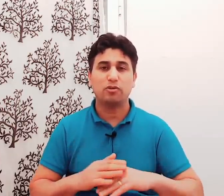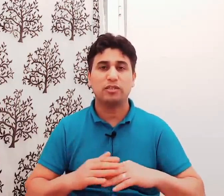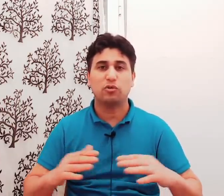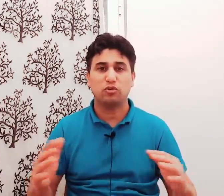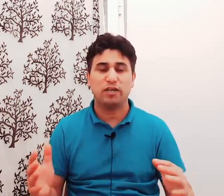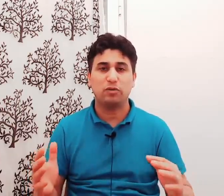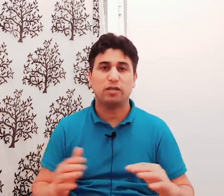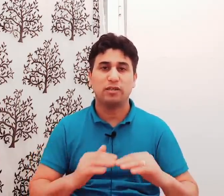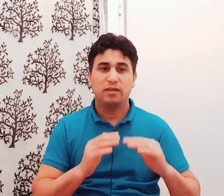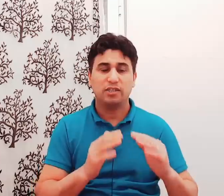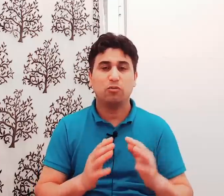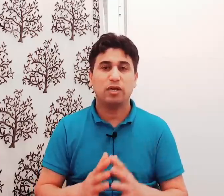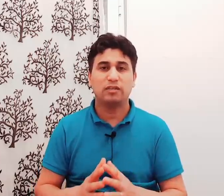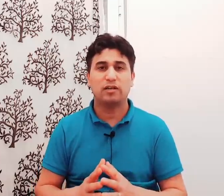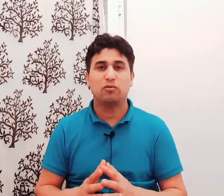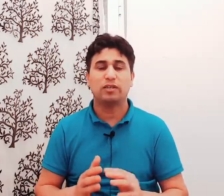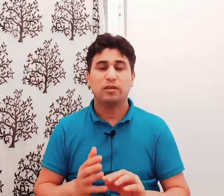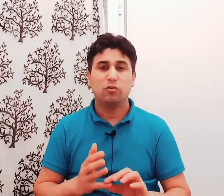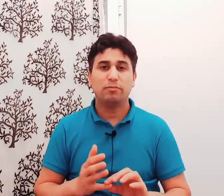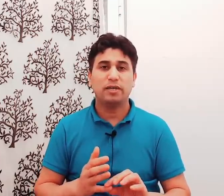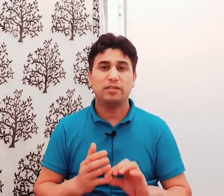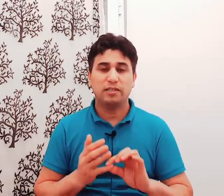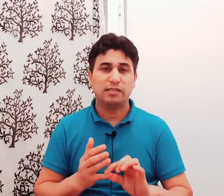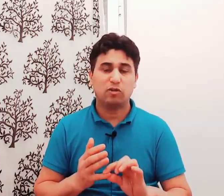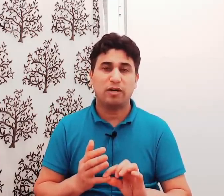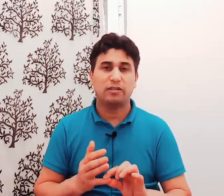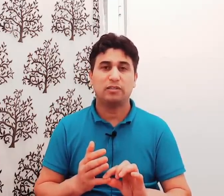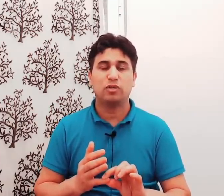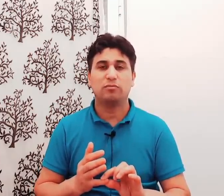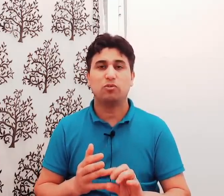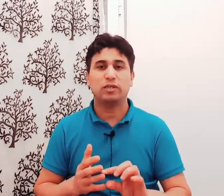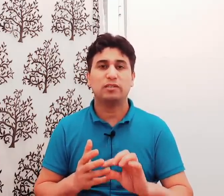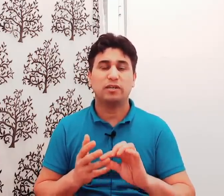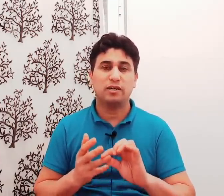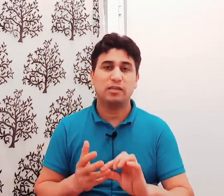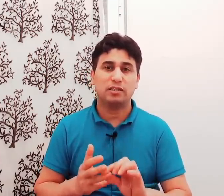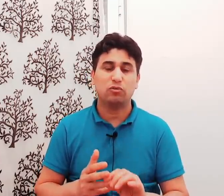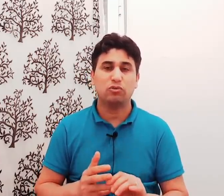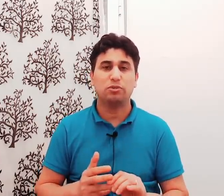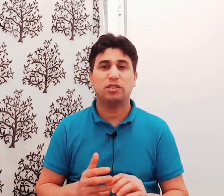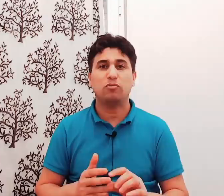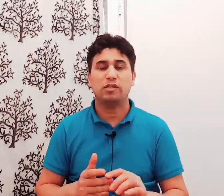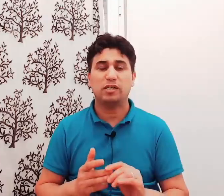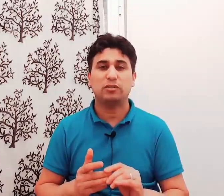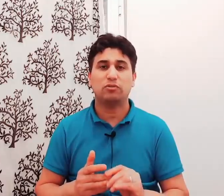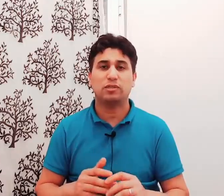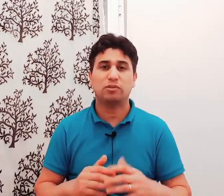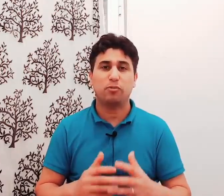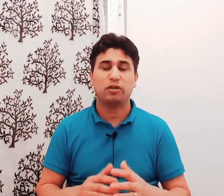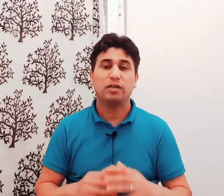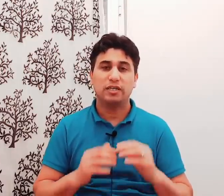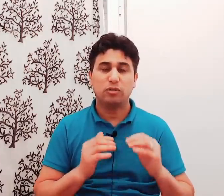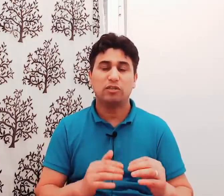ما بقاوش غادي يخرجوا في اي وقت. هذا الشيء هو اللي غادي نطرقوا ليه. وكما قلت يعني الناس الكبار غادي يكون عندهم توقيت، الناس اللي غادي يخرجوا يتمشاو ولا الناس اللي غادي يخرجوا